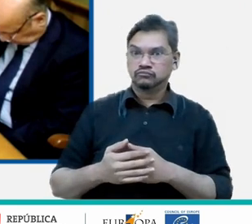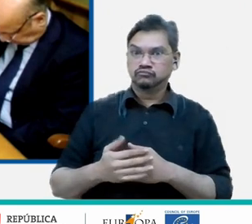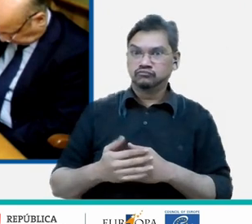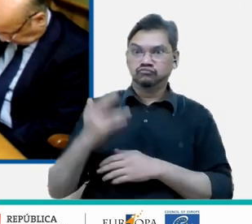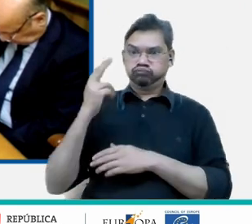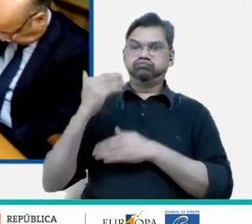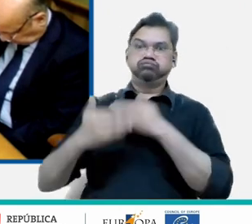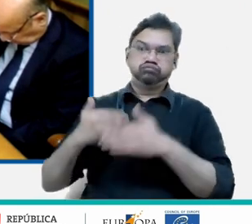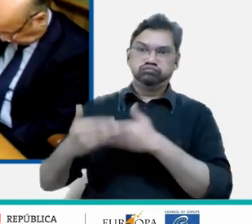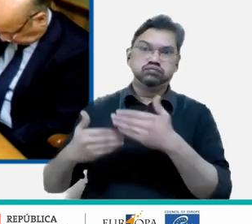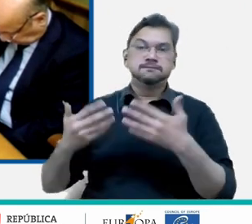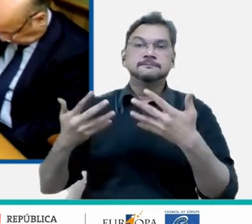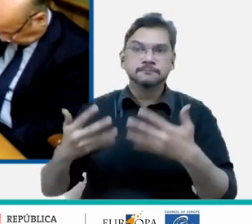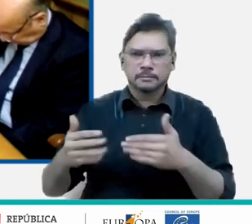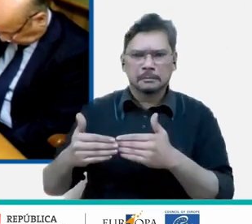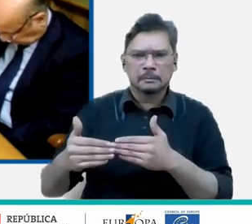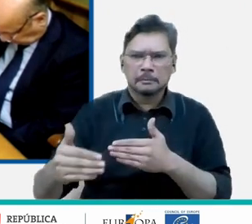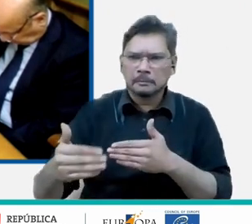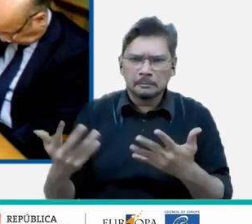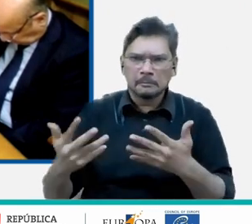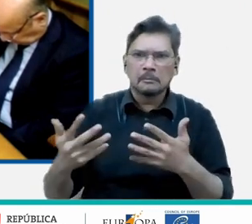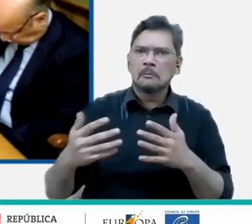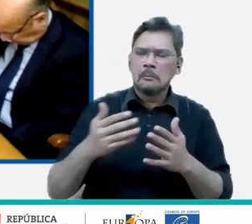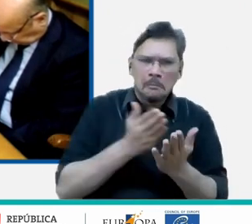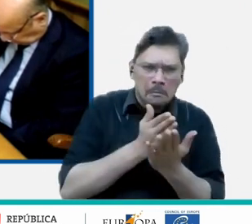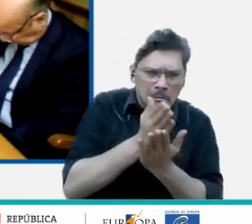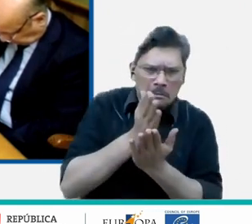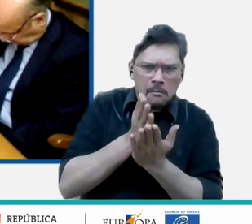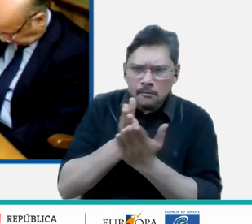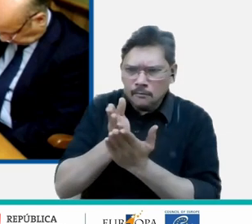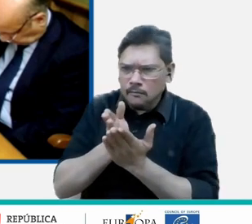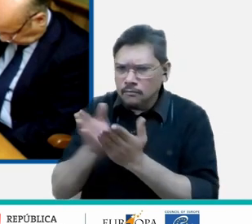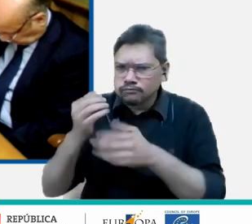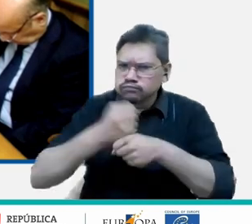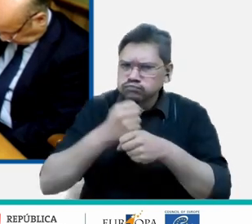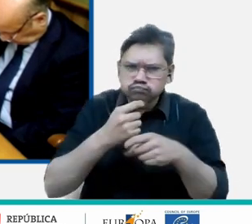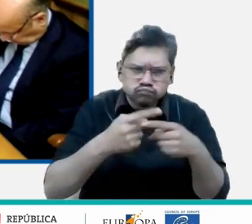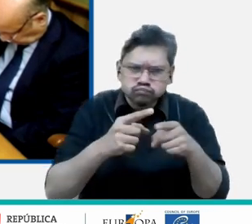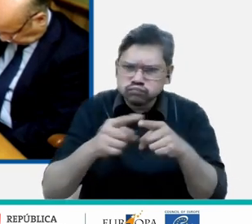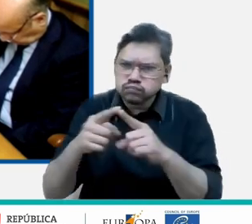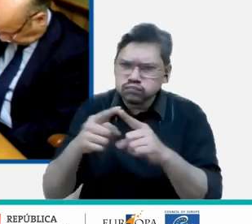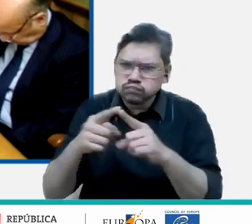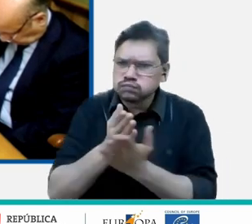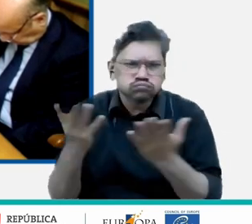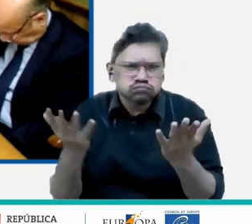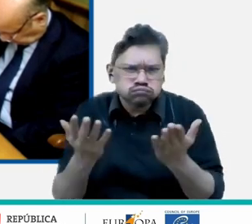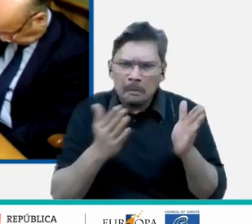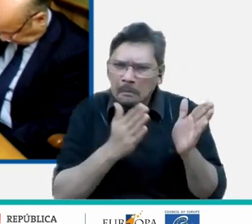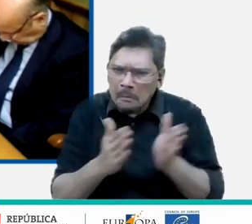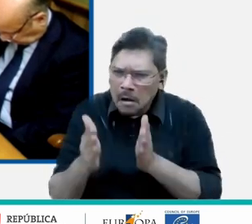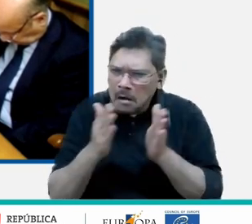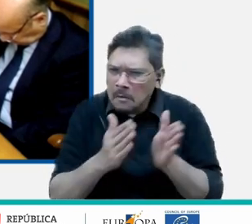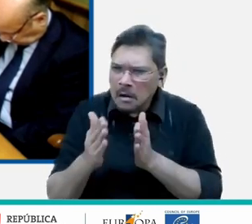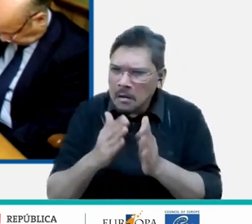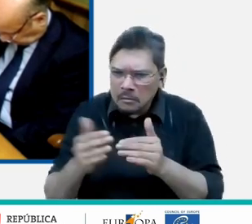укреплению устойчивости города к бедствиям. Для этого по поручению руководства города создана техническая